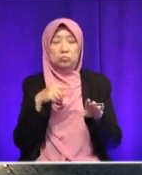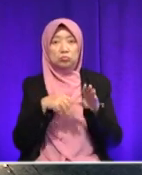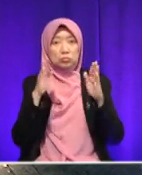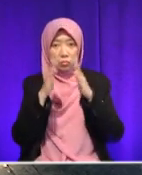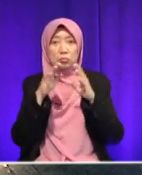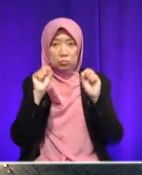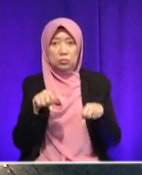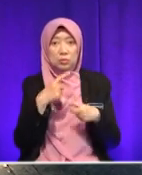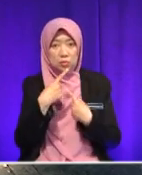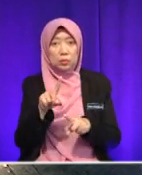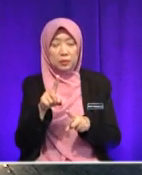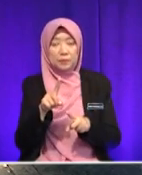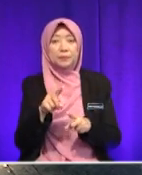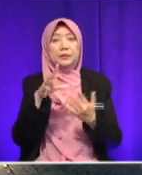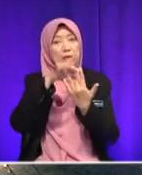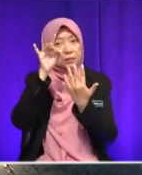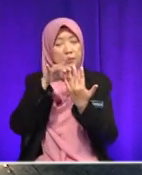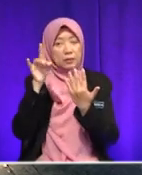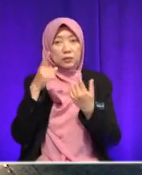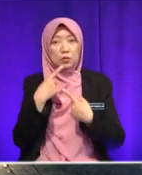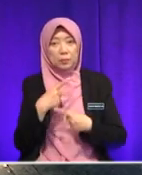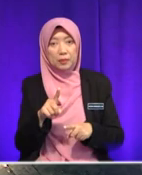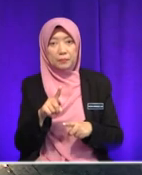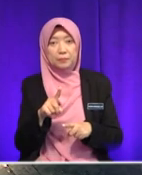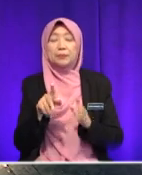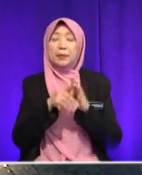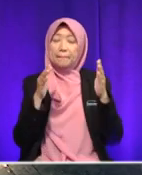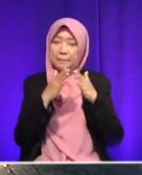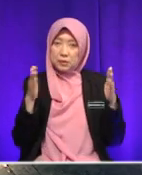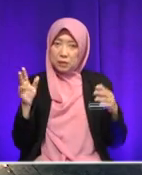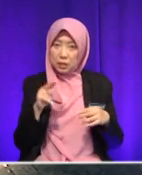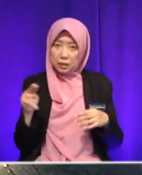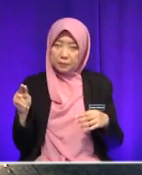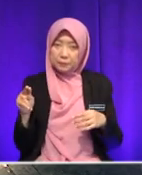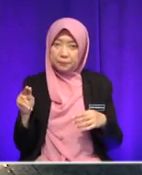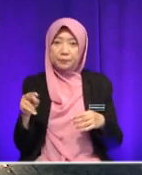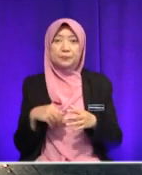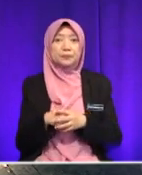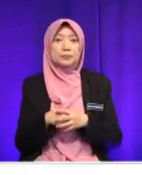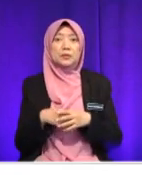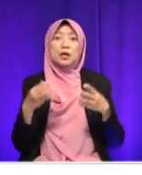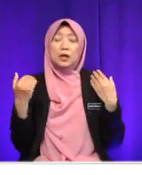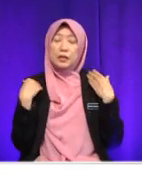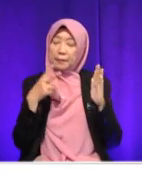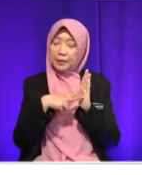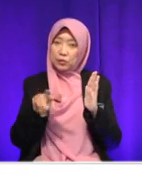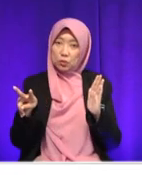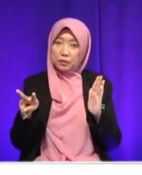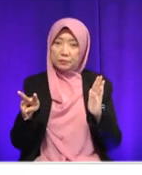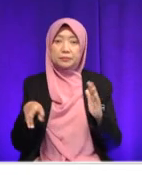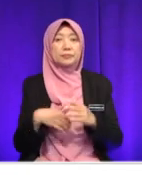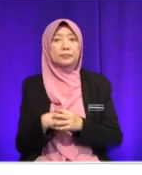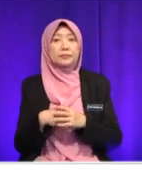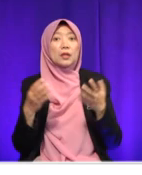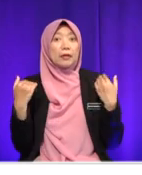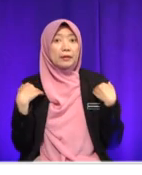di hadapan Nisa ada pilihan-pilihan jawapan. Kita ada pembesaran, kita ada pantulan, kita